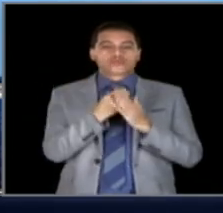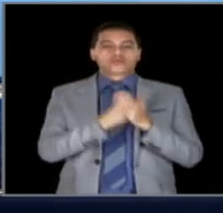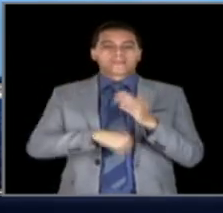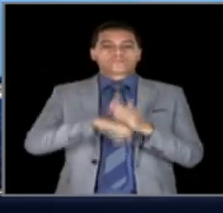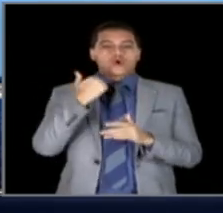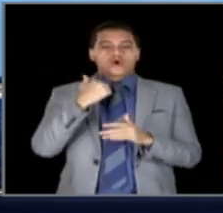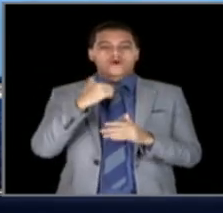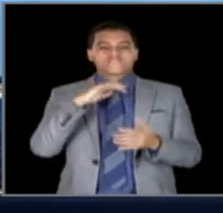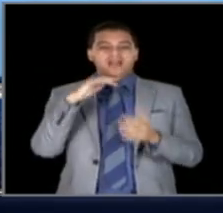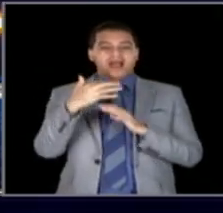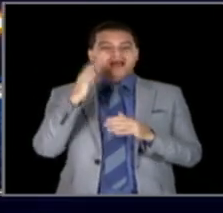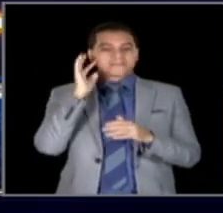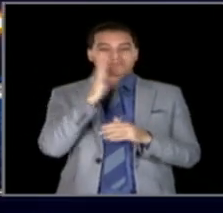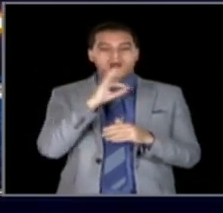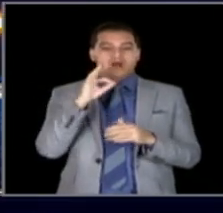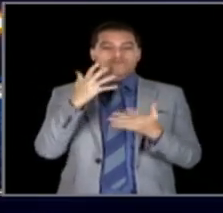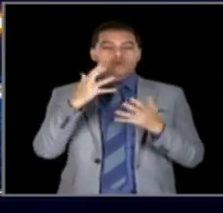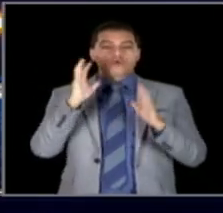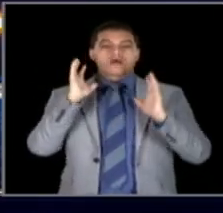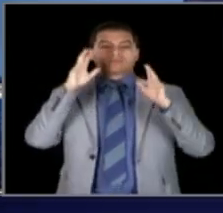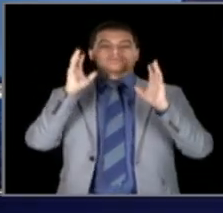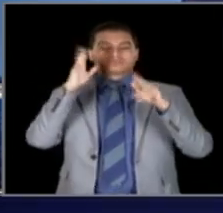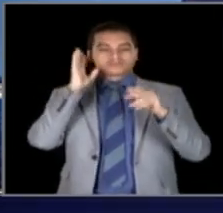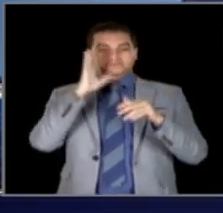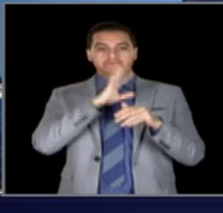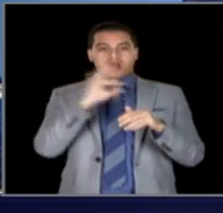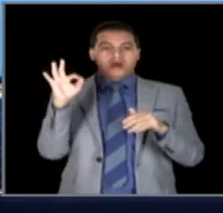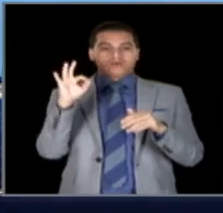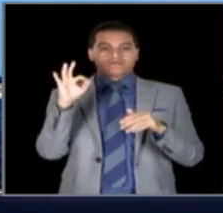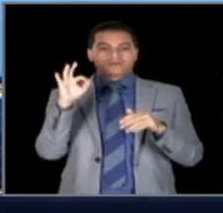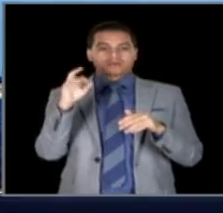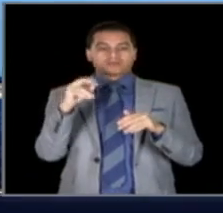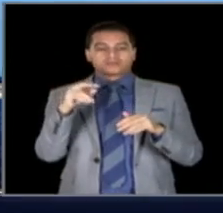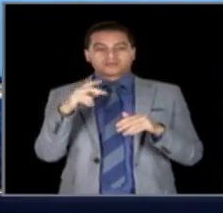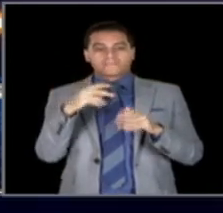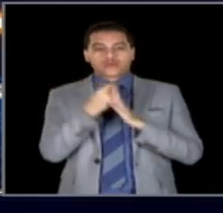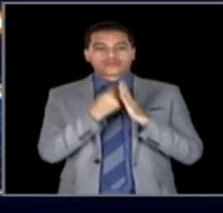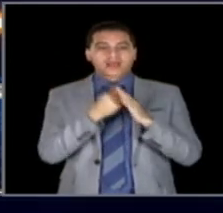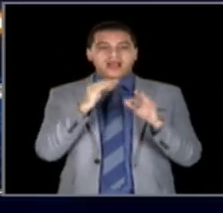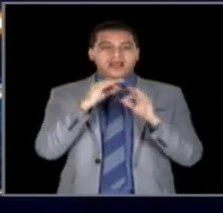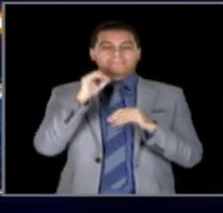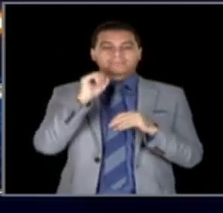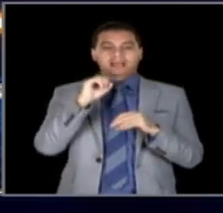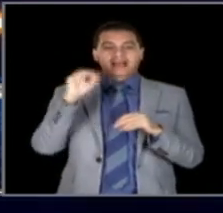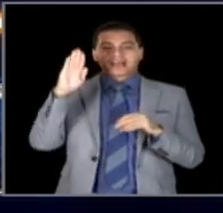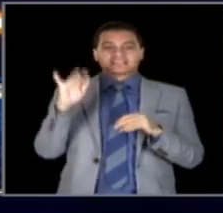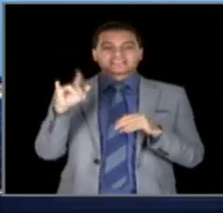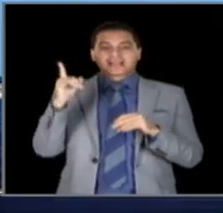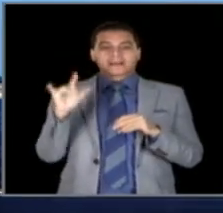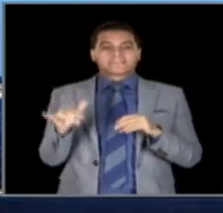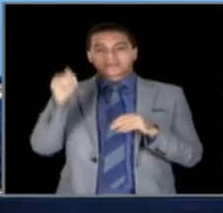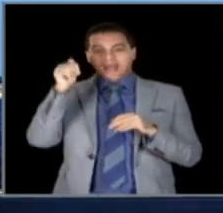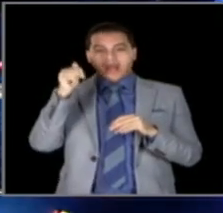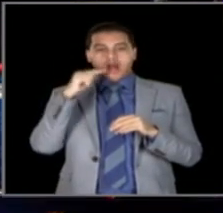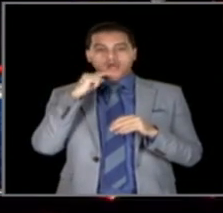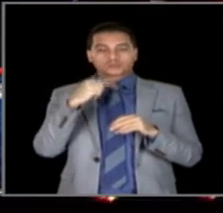إجابتك. كنت هقول لك معلومات هقولها لأحمد سعيد دلوقتي. صربيا. صربيا طبعاً إجابة